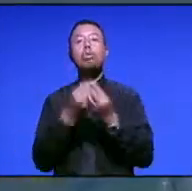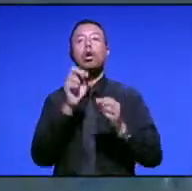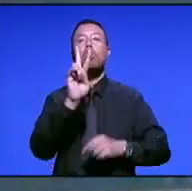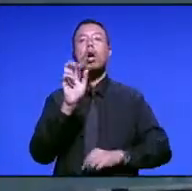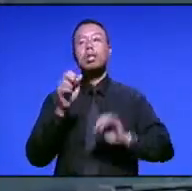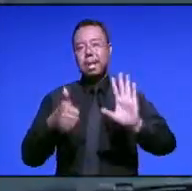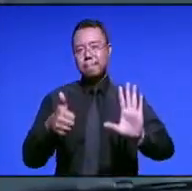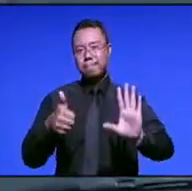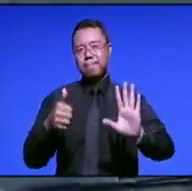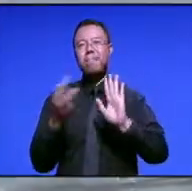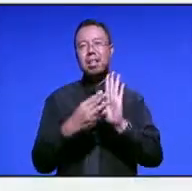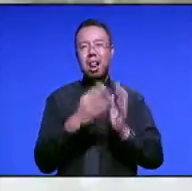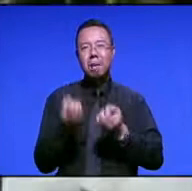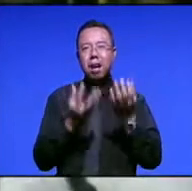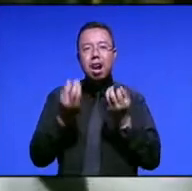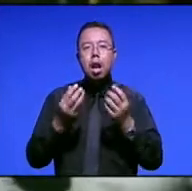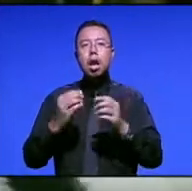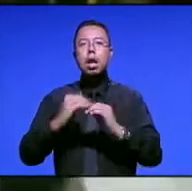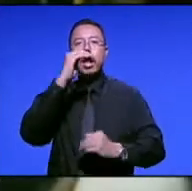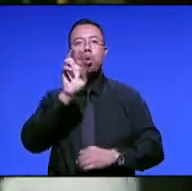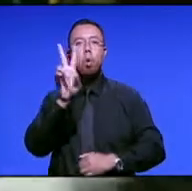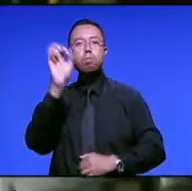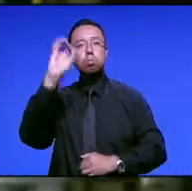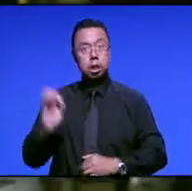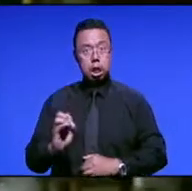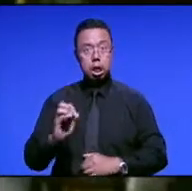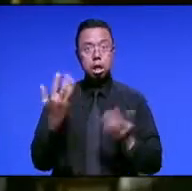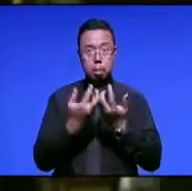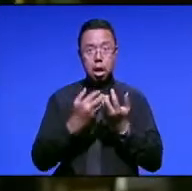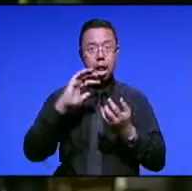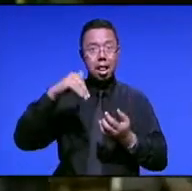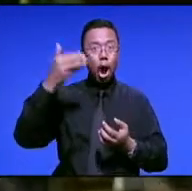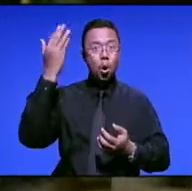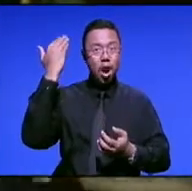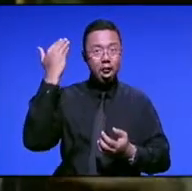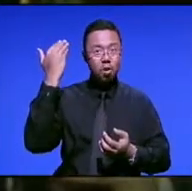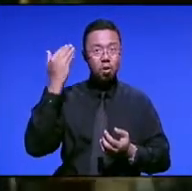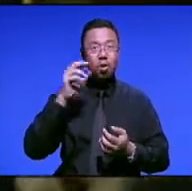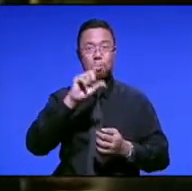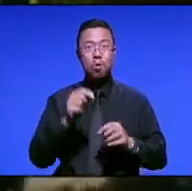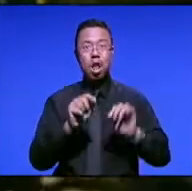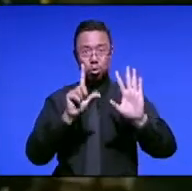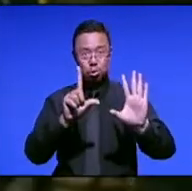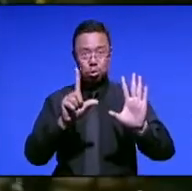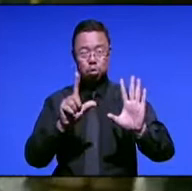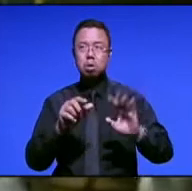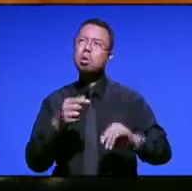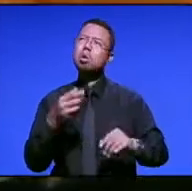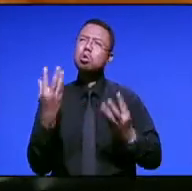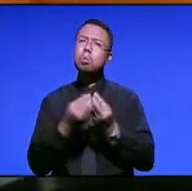kasus kebakaran. Angka ini meningkat 20% jika dibanding kasus serupa pada periode yang sama di tahun lalu, yang